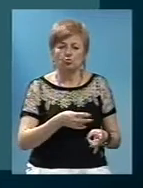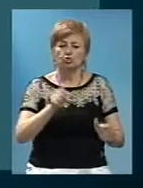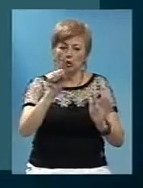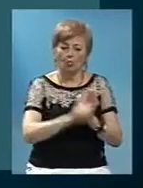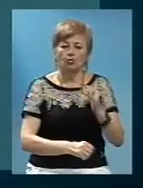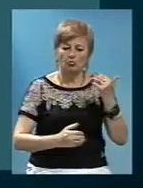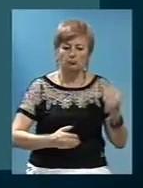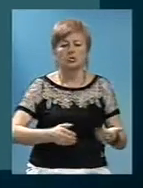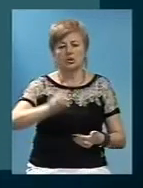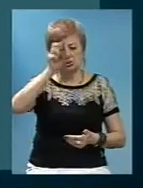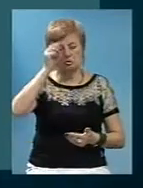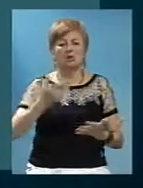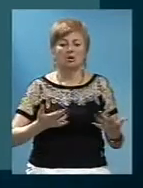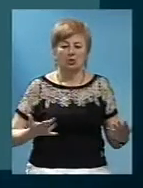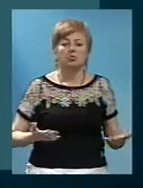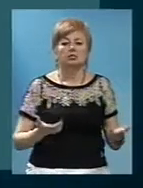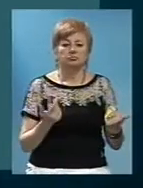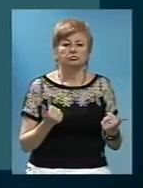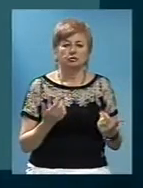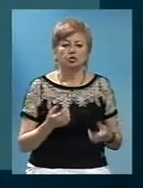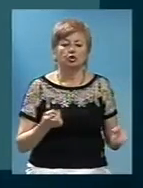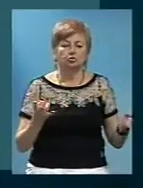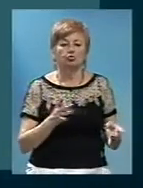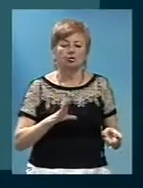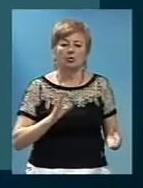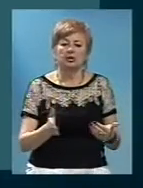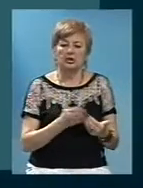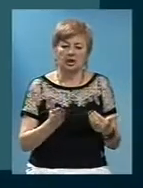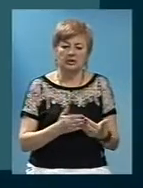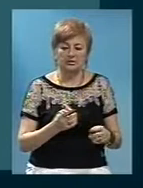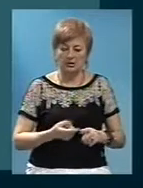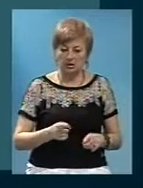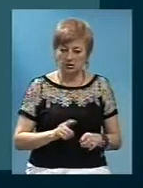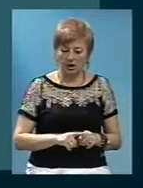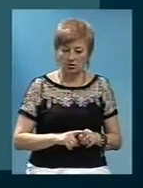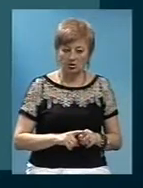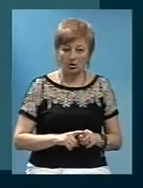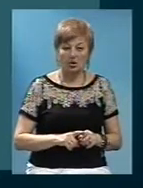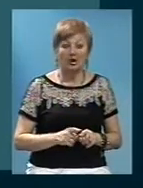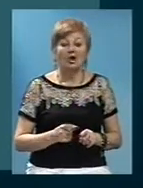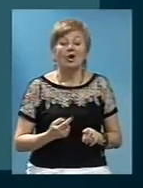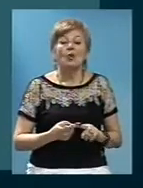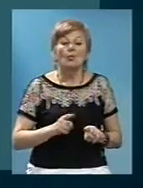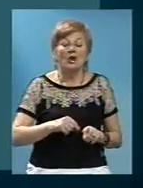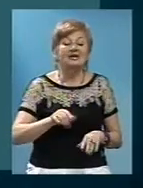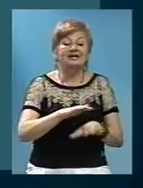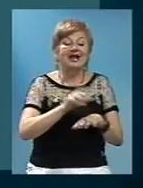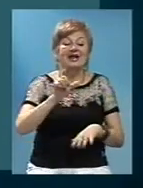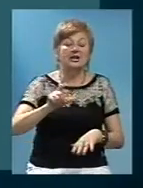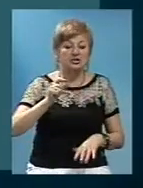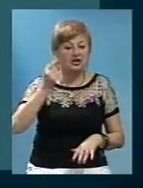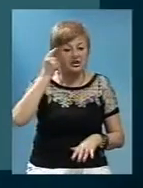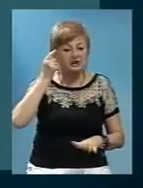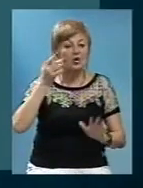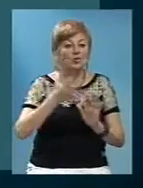да, зрозуміло, що мусить бути покарання за це. Тобто в радянській свідомості це